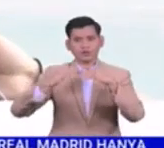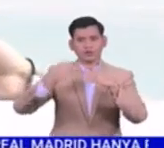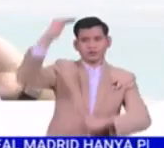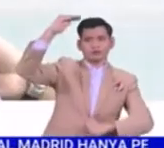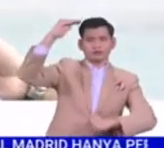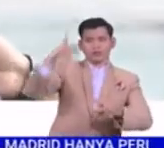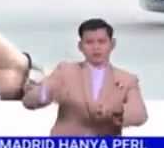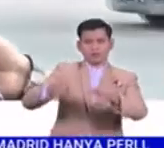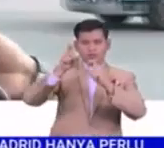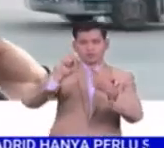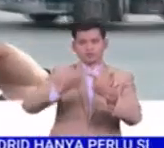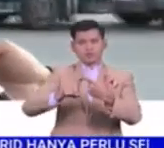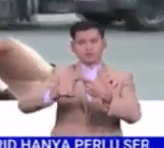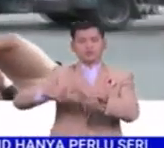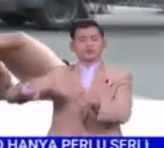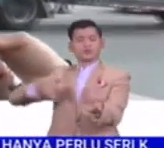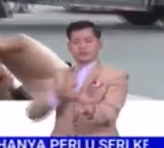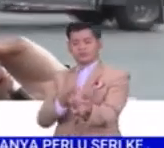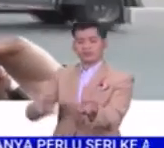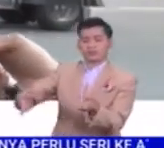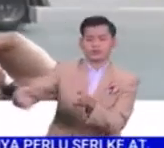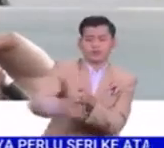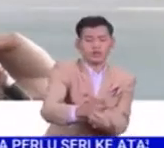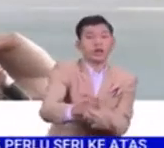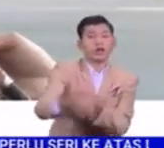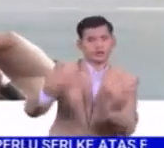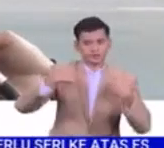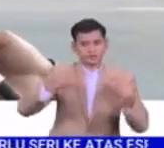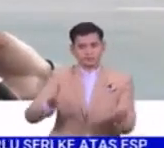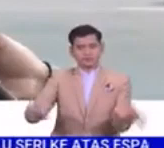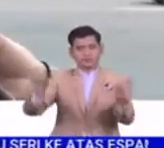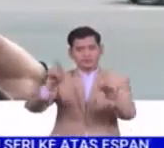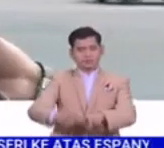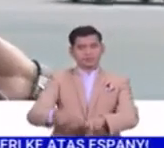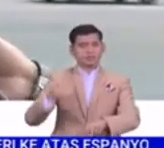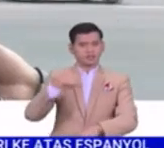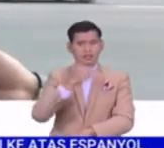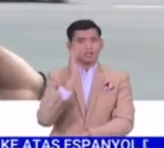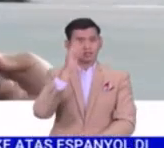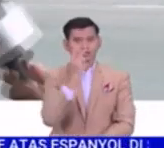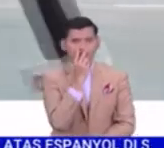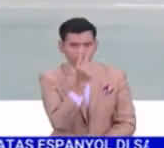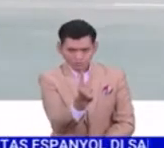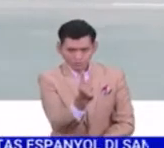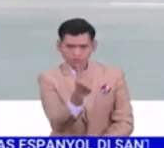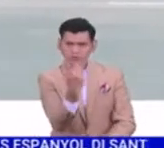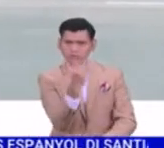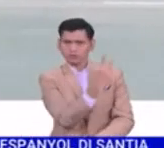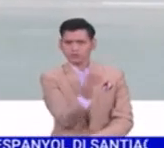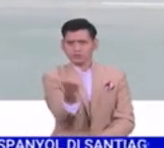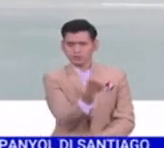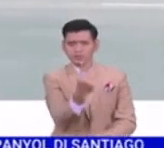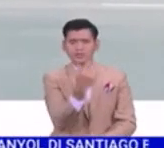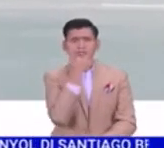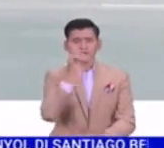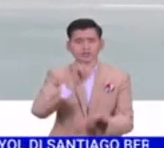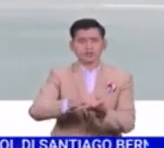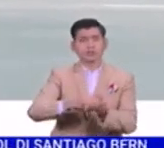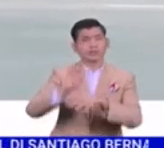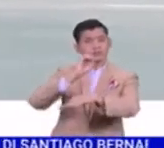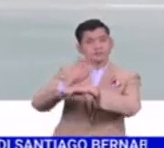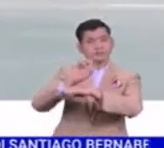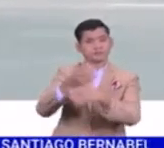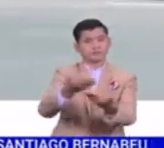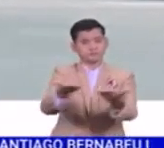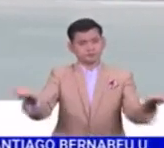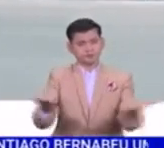potong queue. Memang kita akan beri tumpuan khas untuk kedua-dua kesalahan ini. Okey tuan, nasihat tuan kepada pengguna jalan